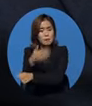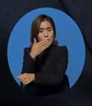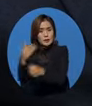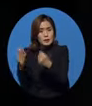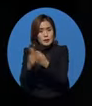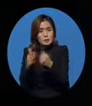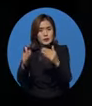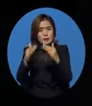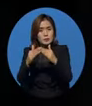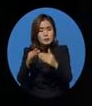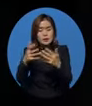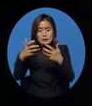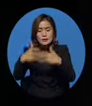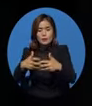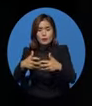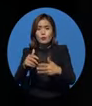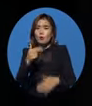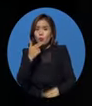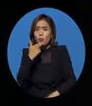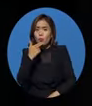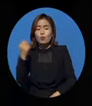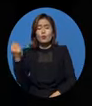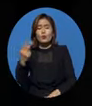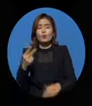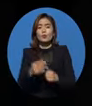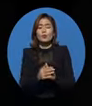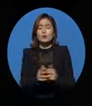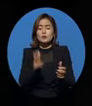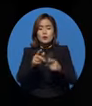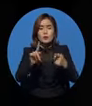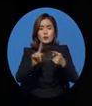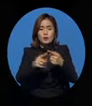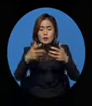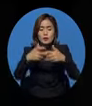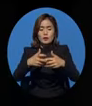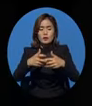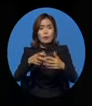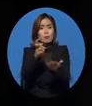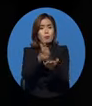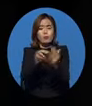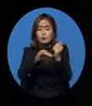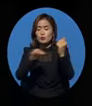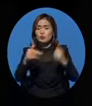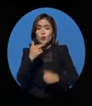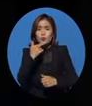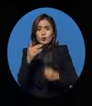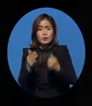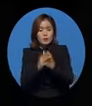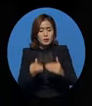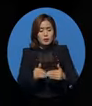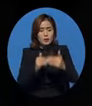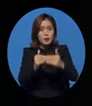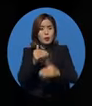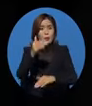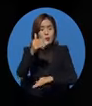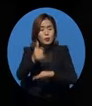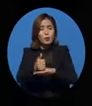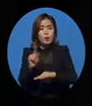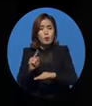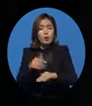입주 자격 요건 이었고 사업자에 대한 그 자격 표정도 없더라구요 그래서 이렇게 진행 되다 보니까